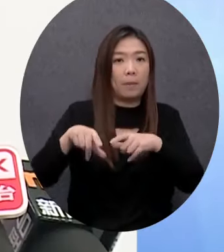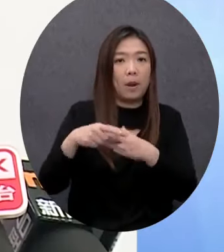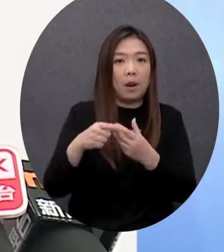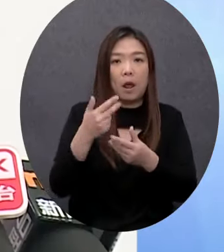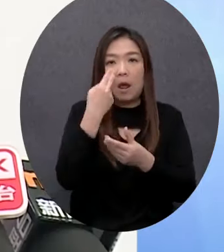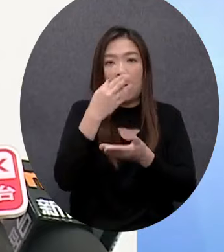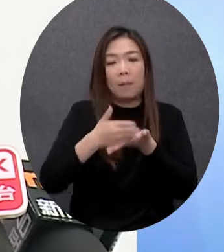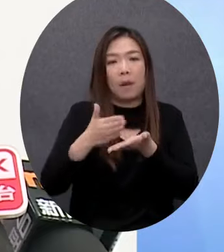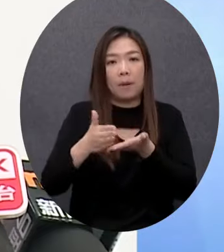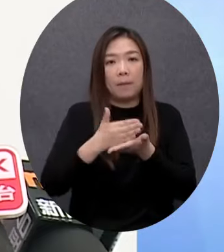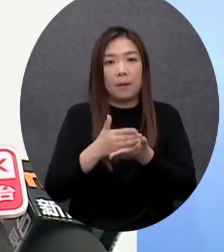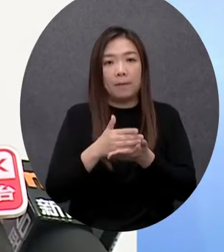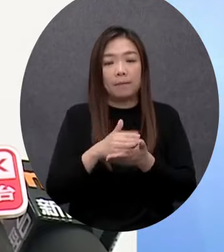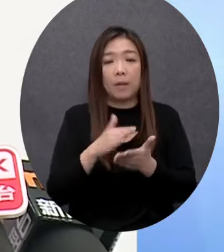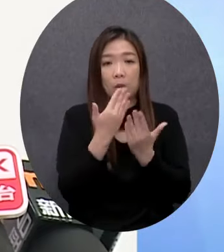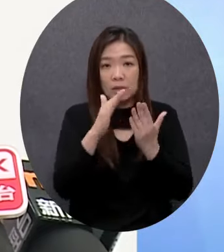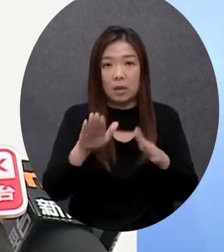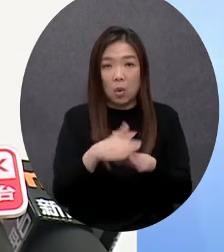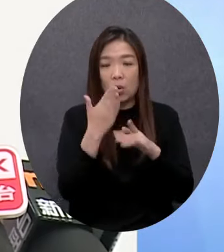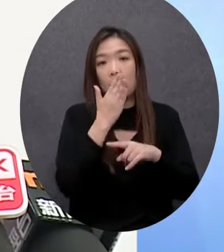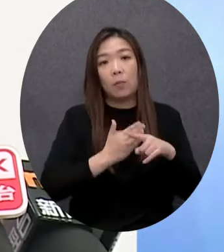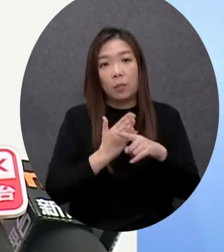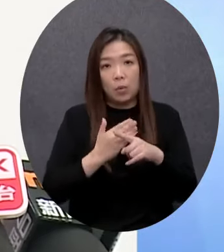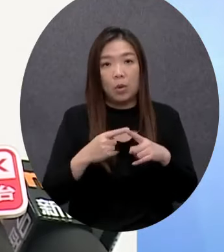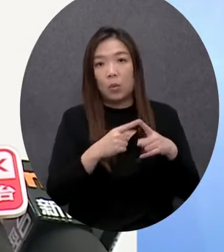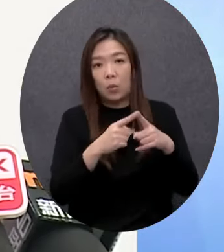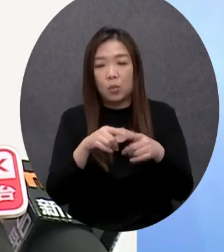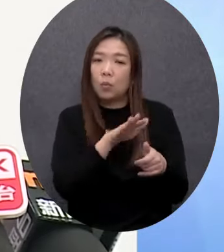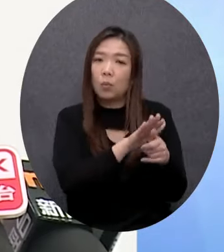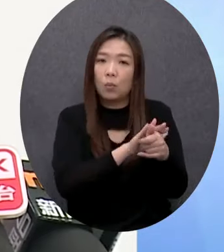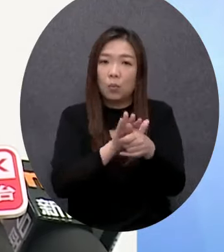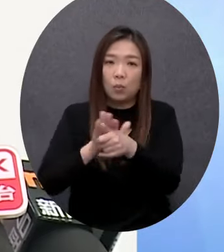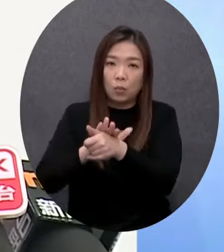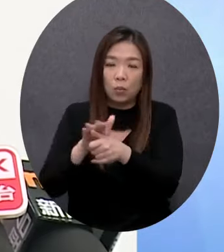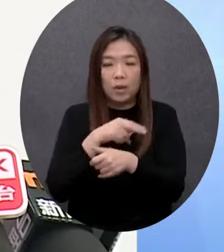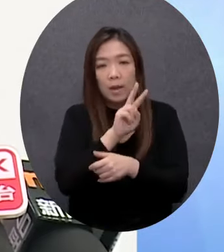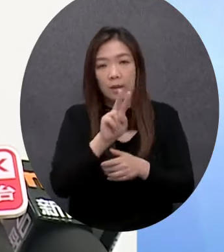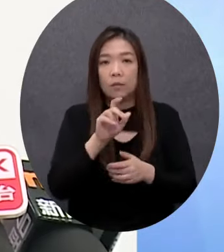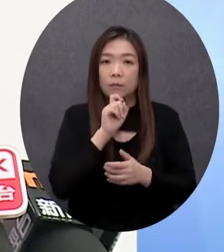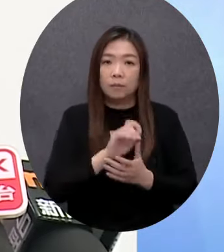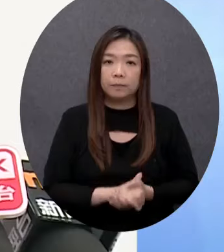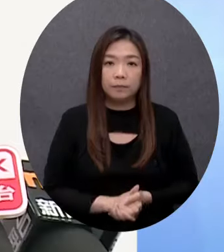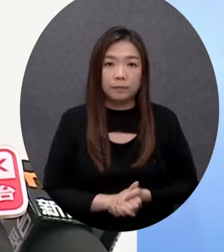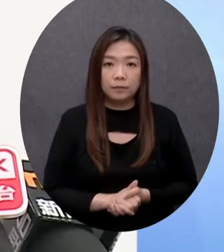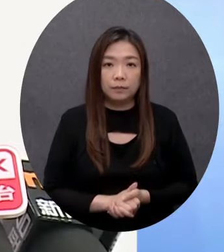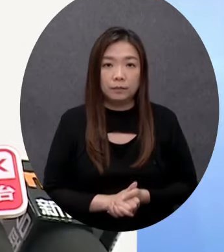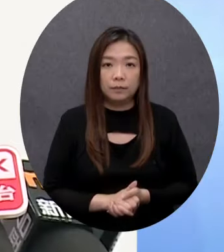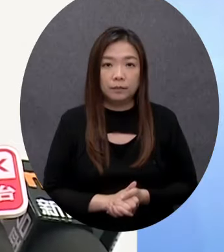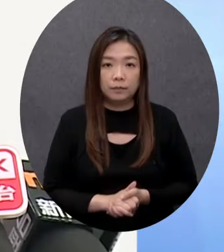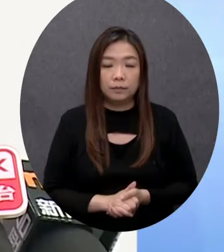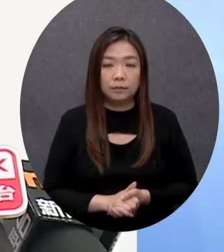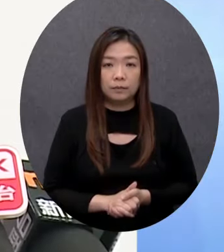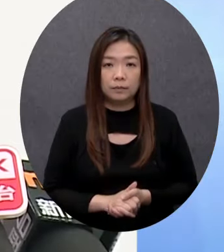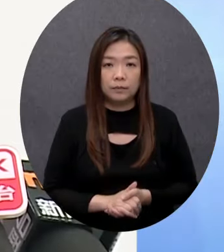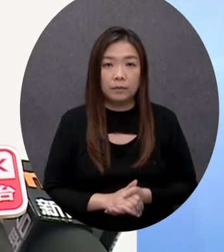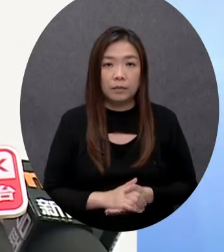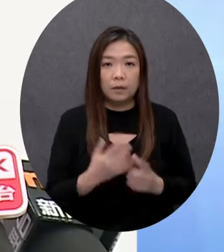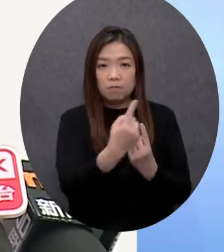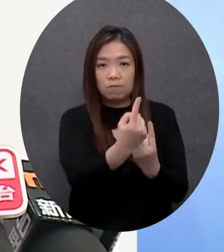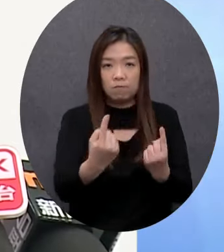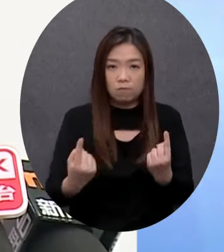個展覽，觀眾係好愛惜啲展品嘅，我哋見到。咁我哋未有一件展品